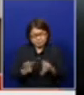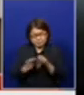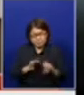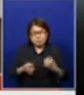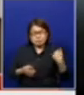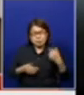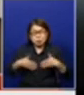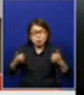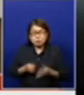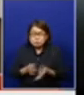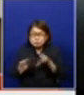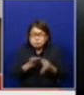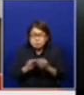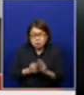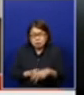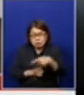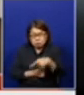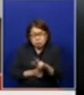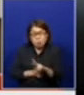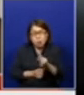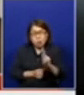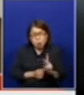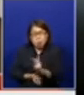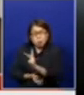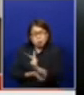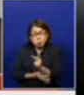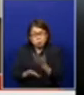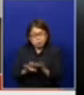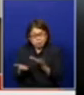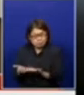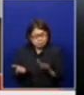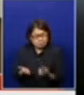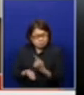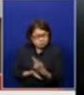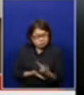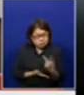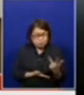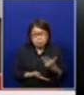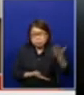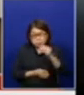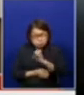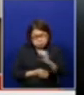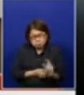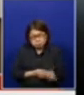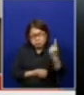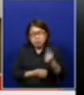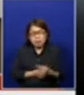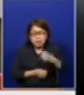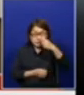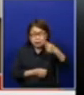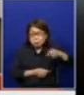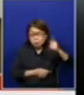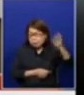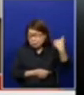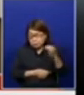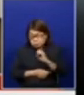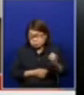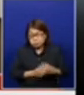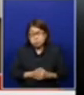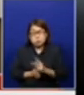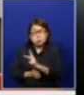เกี่ยวกับเรื่องการเงิน3ฉบับและเป็นครั้งแรกในประวัติศาสตร์ของชาติไทยที่ใช้เงินกู้